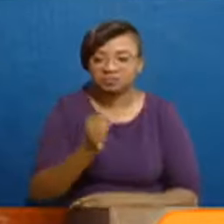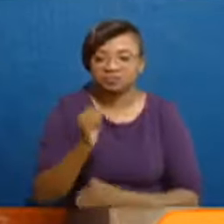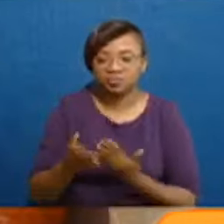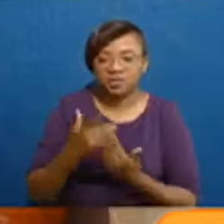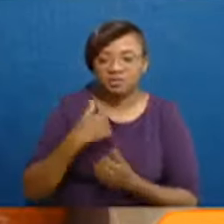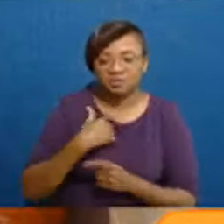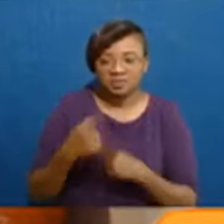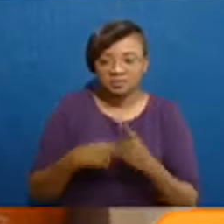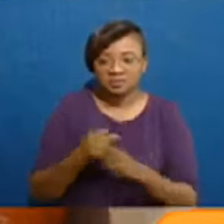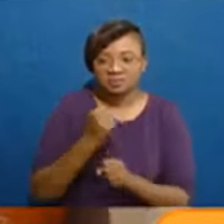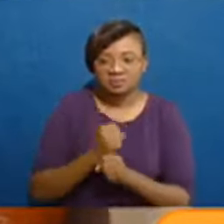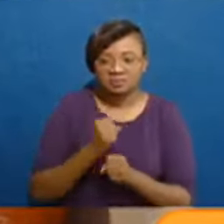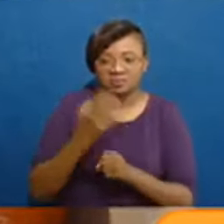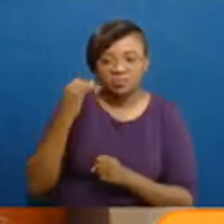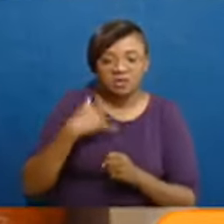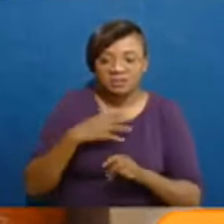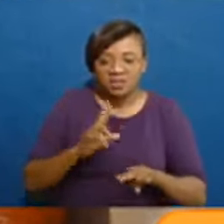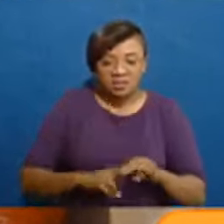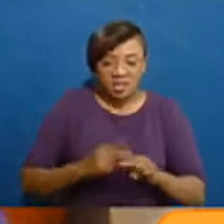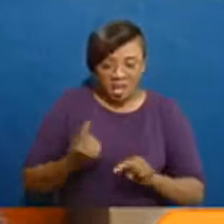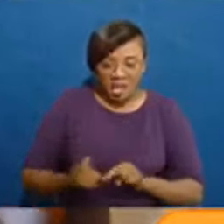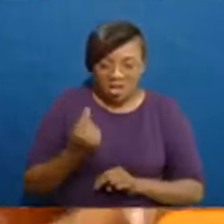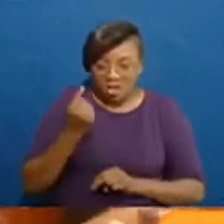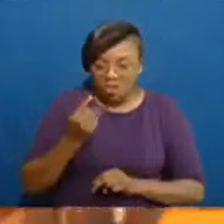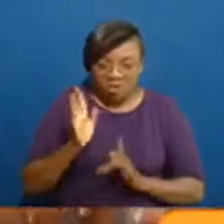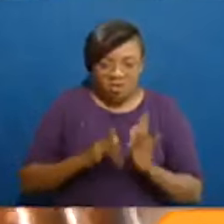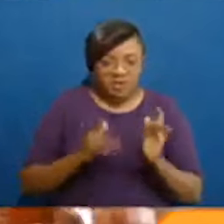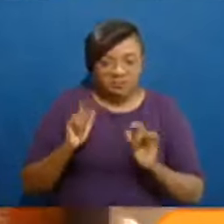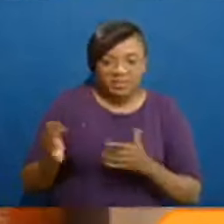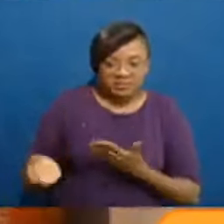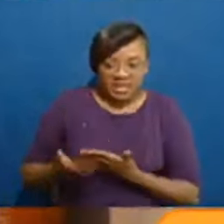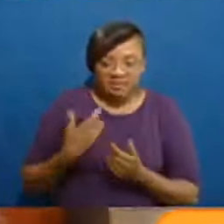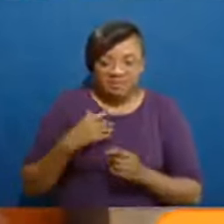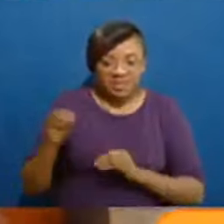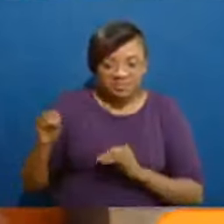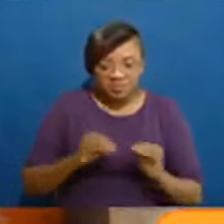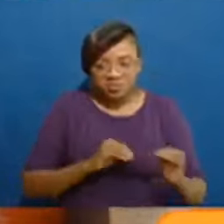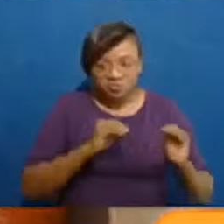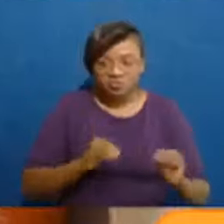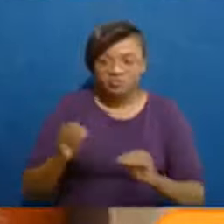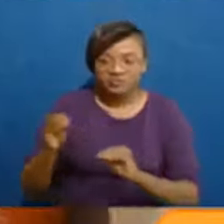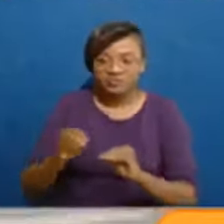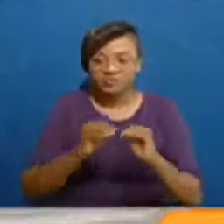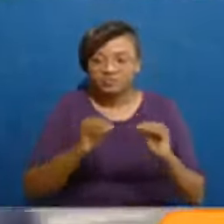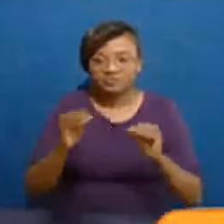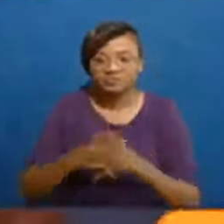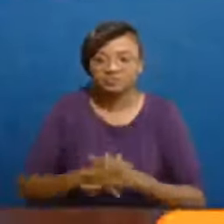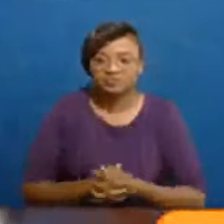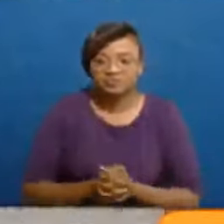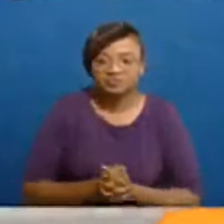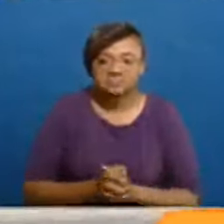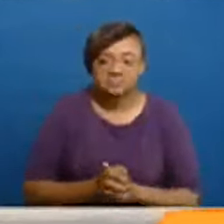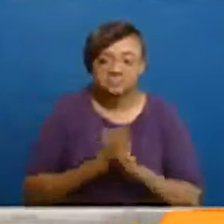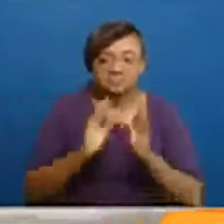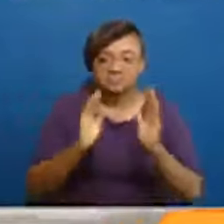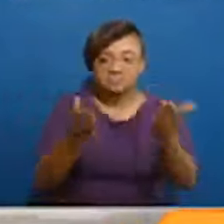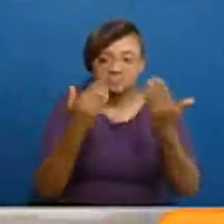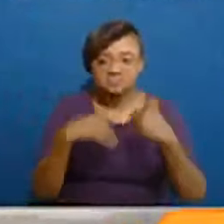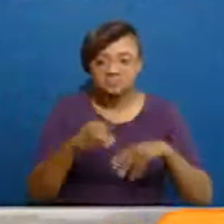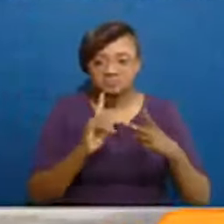kunisaidia. Kuketi hapa siwezi kaa mwenyewe. Lazima nisaidiwe kutoka hapa chumba hiki nikija hivi. Charles Munene